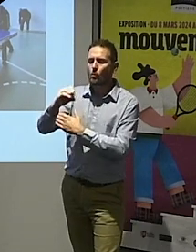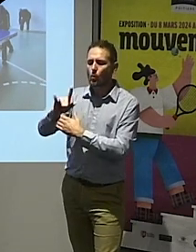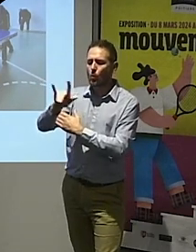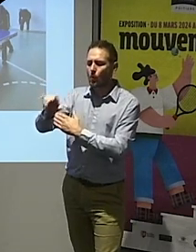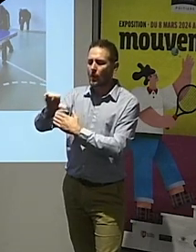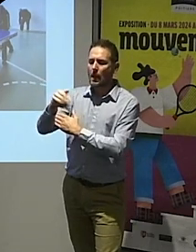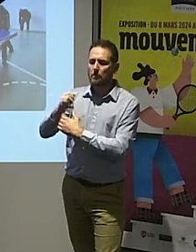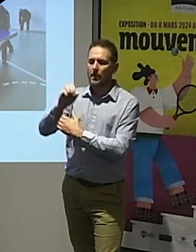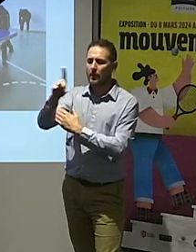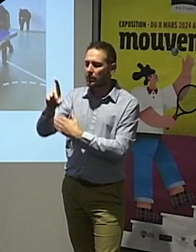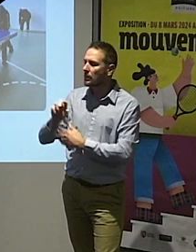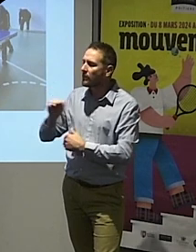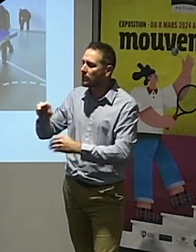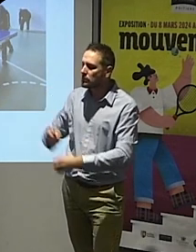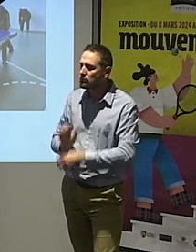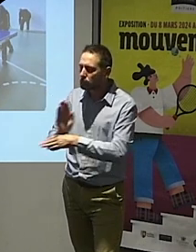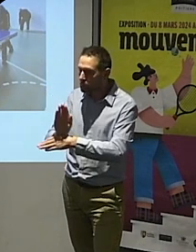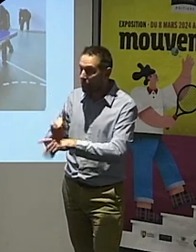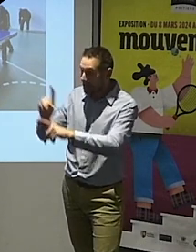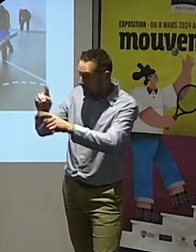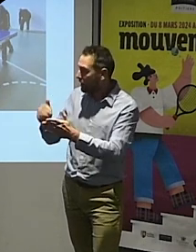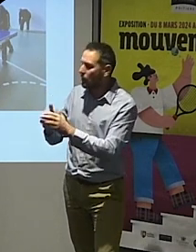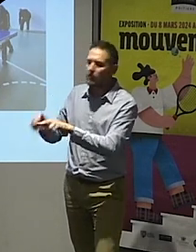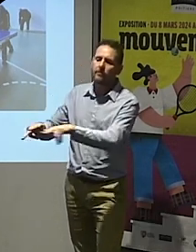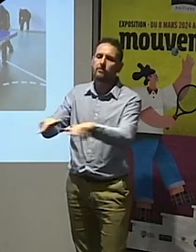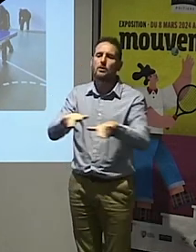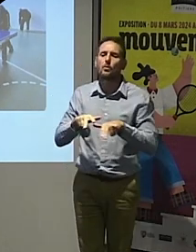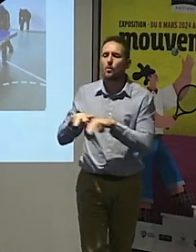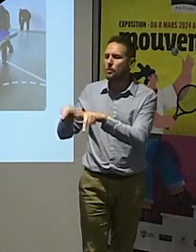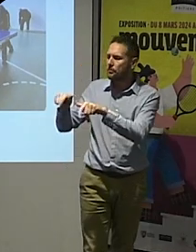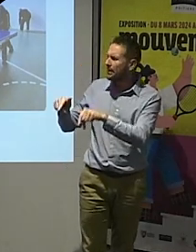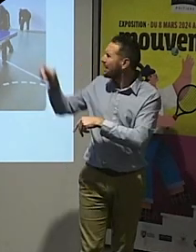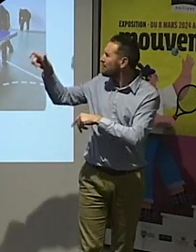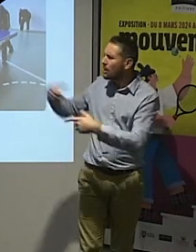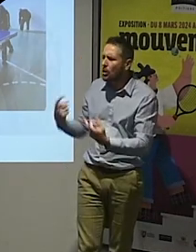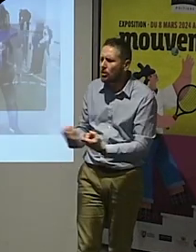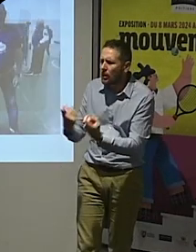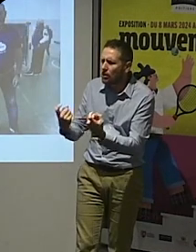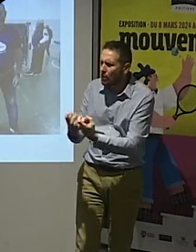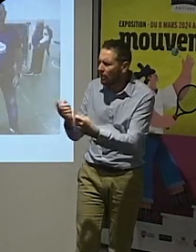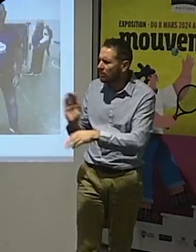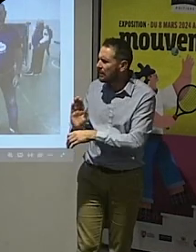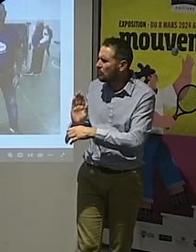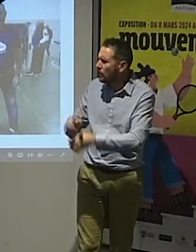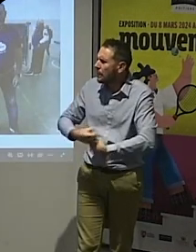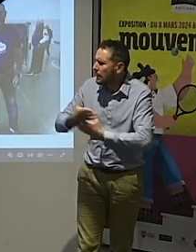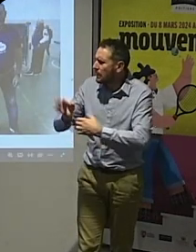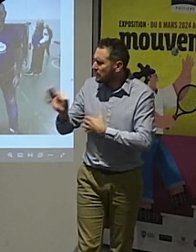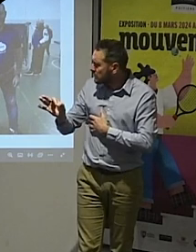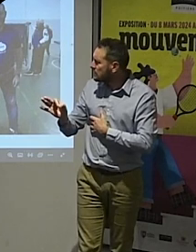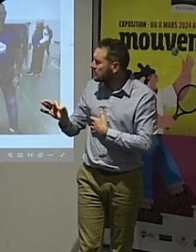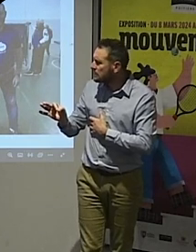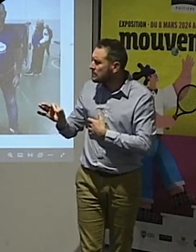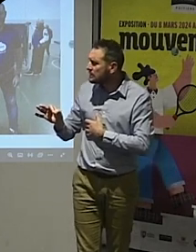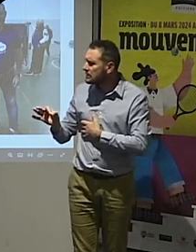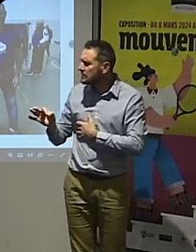petite vidéo. Donc, il y a l'entraîneur aussi qui a témoigné, si je ne dis pas de bêtises, dans l'une des vidéos. On peut